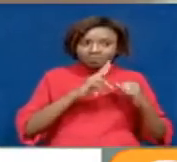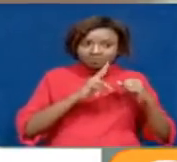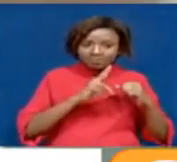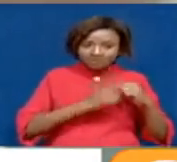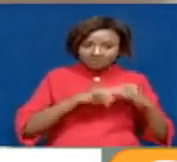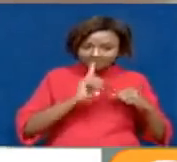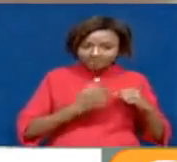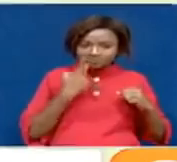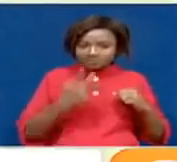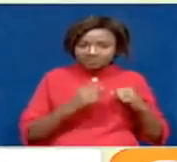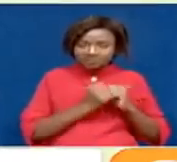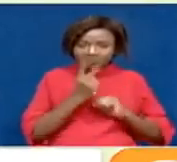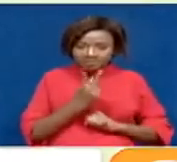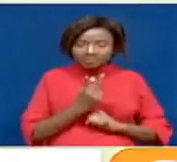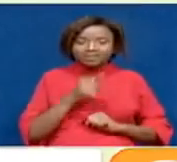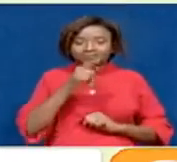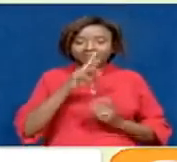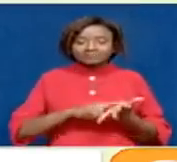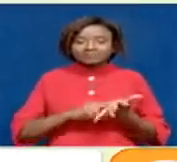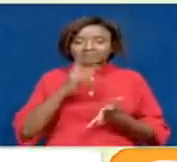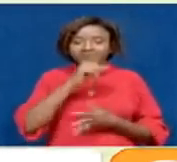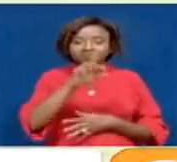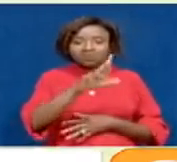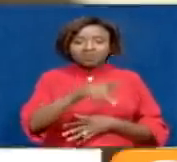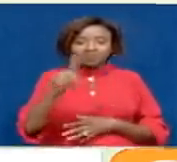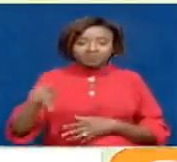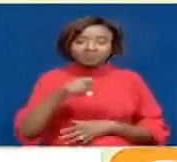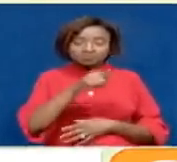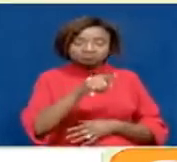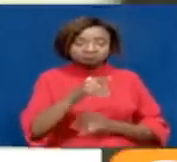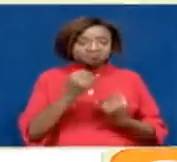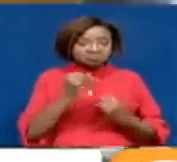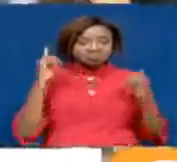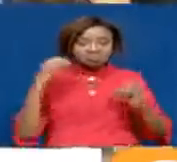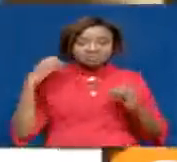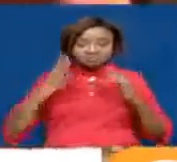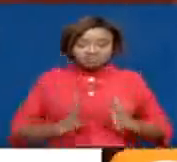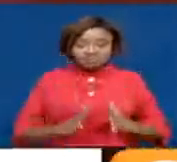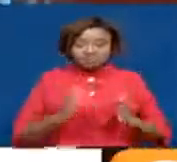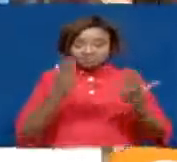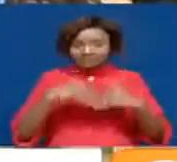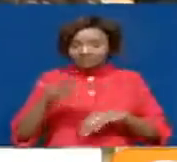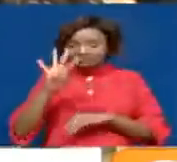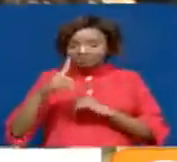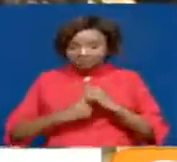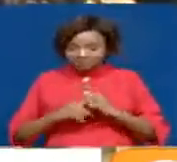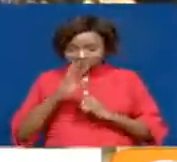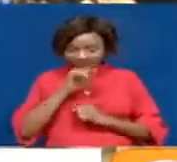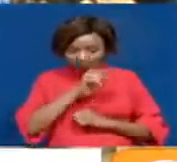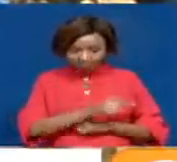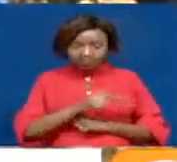7,212 wameidhinishwa na msajili wa vyama vya kisiasa kuwania kama wagombea huru. 46 kati